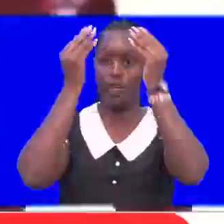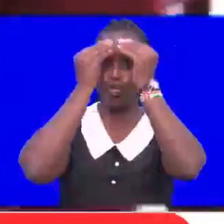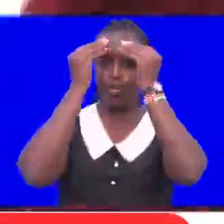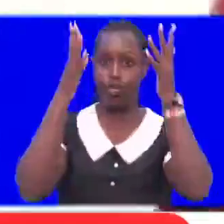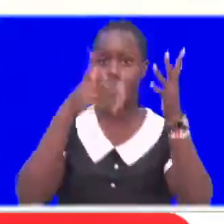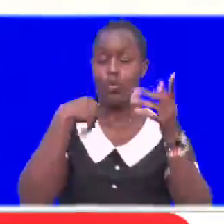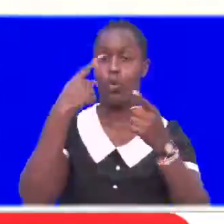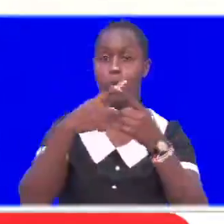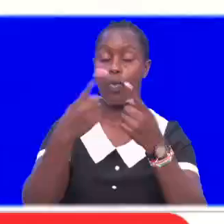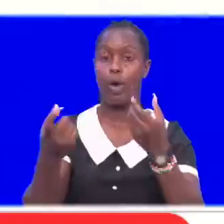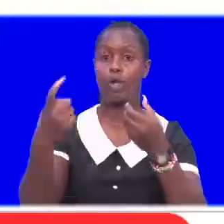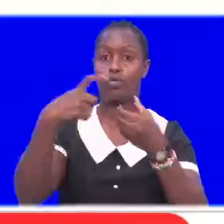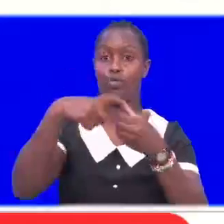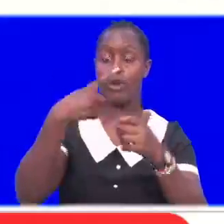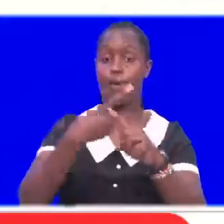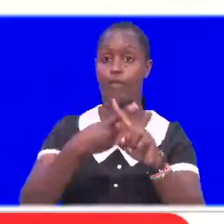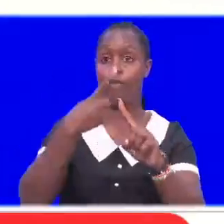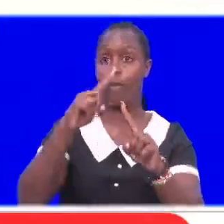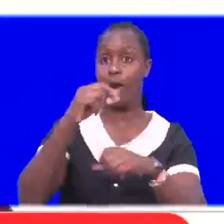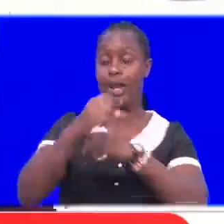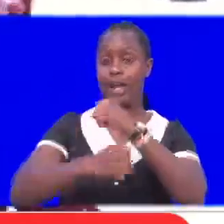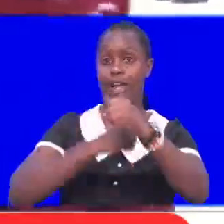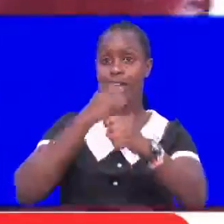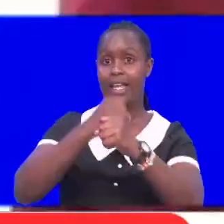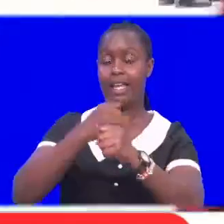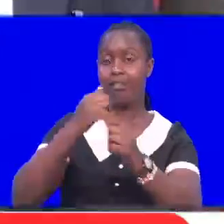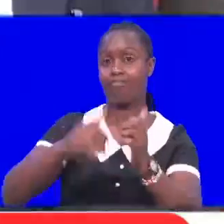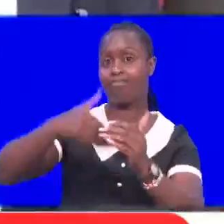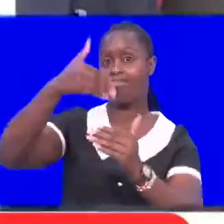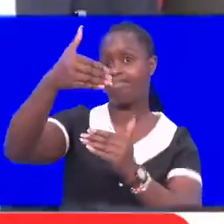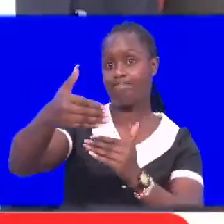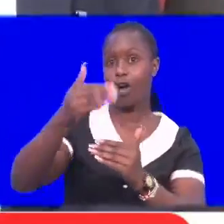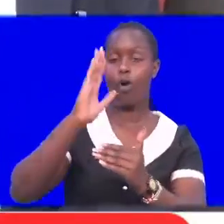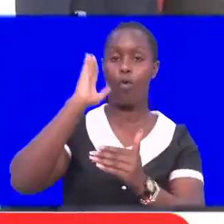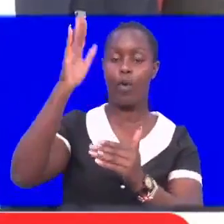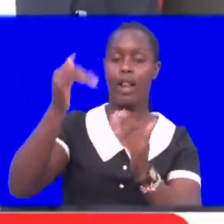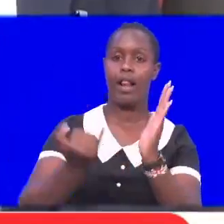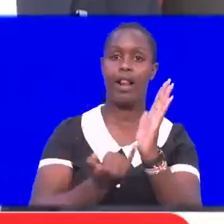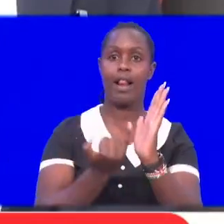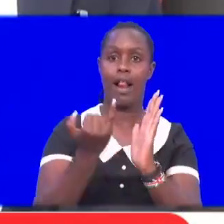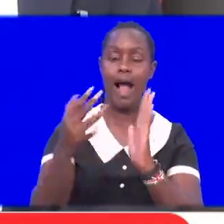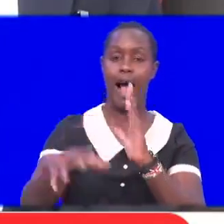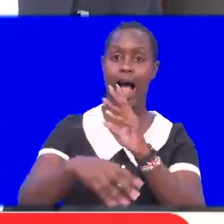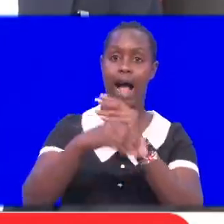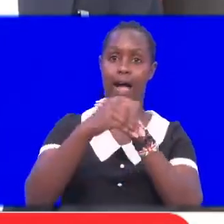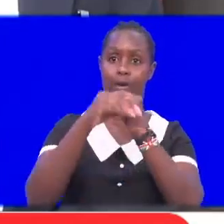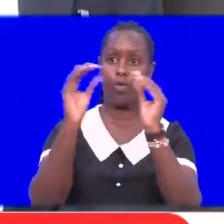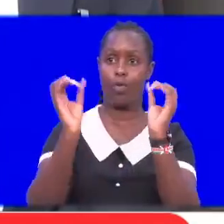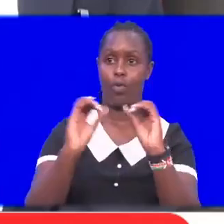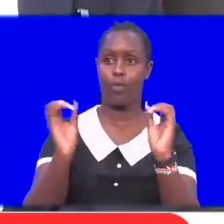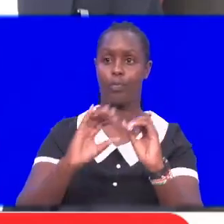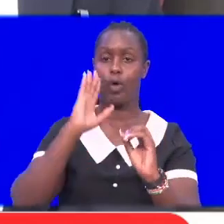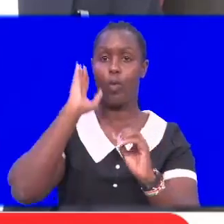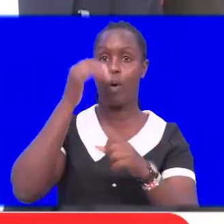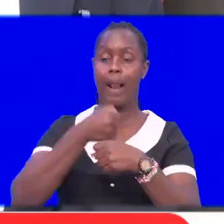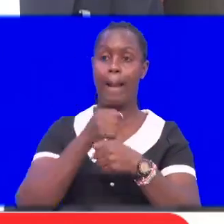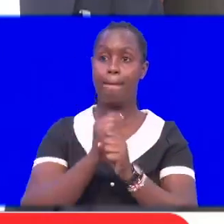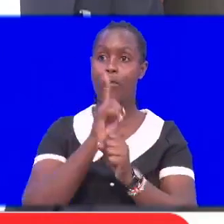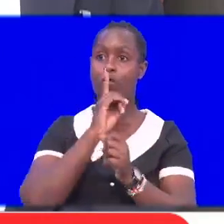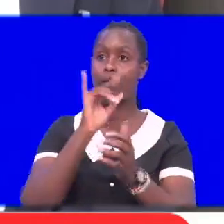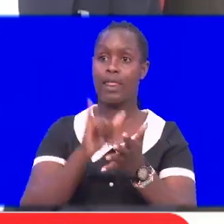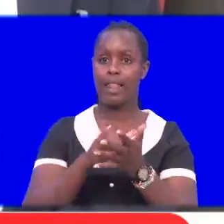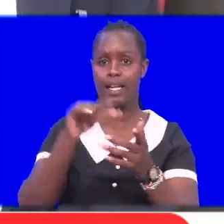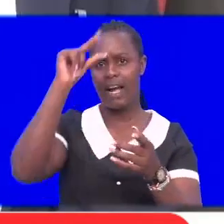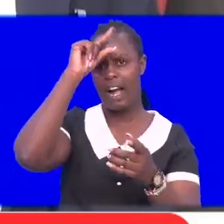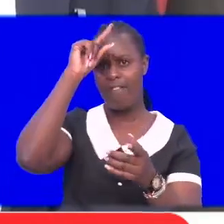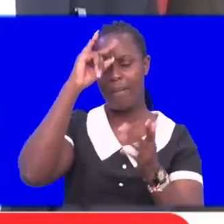na kidato cha kwanza mwaka ujao haitaongezwa. To assure Kenyans that your government is not